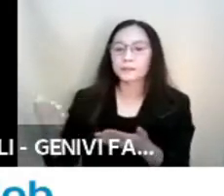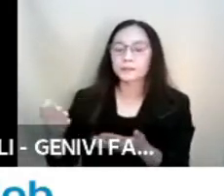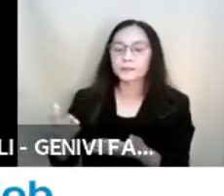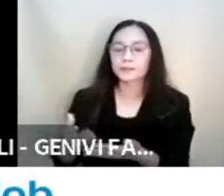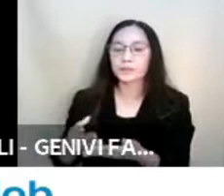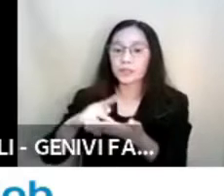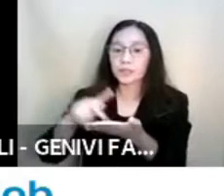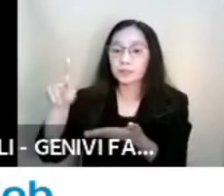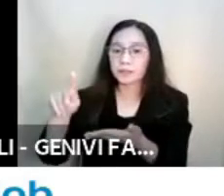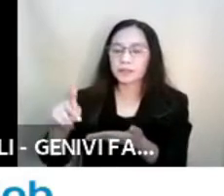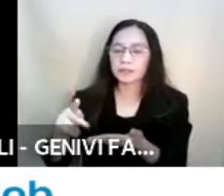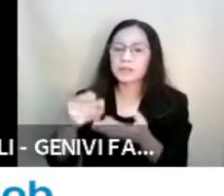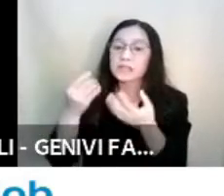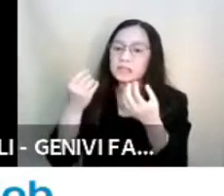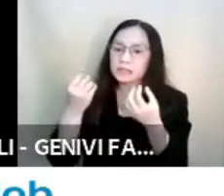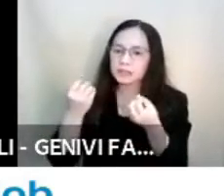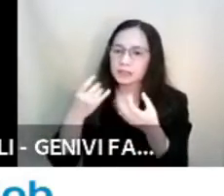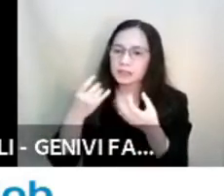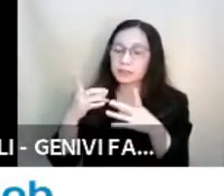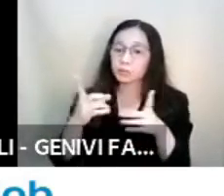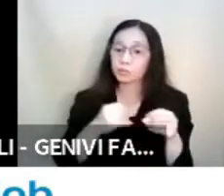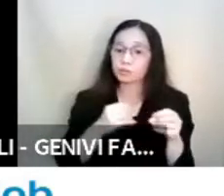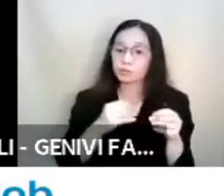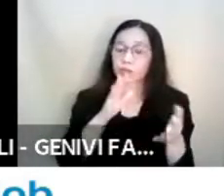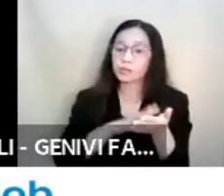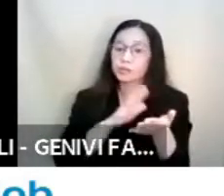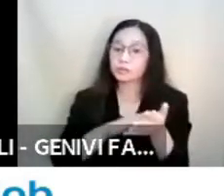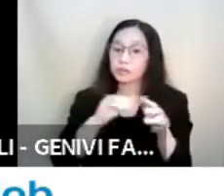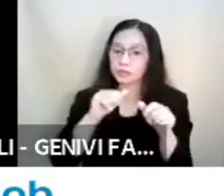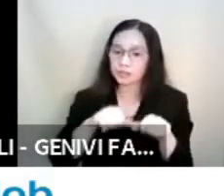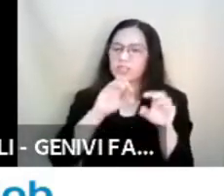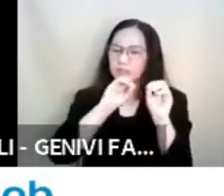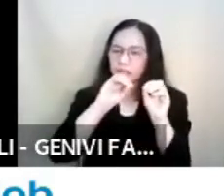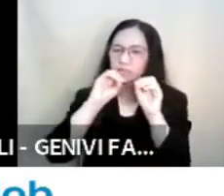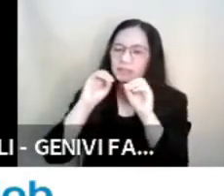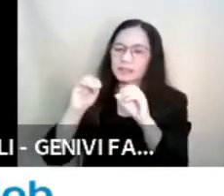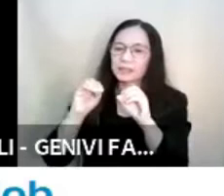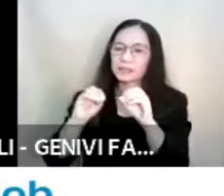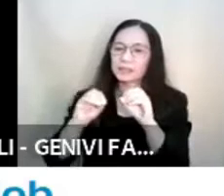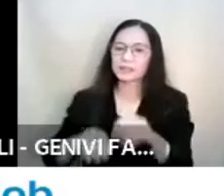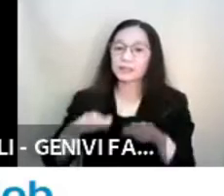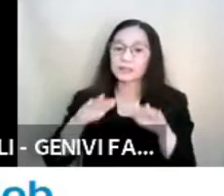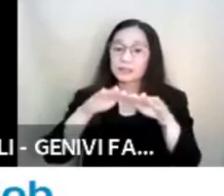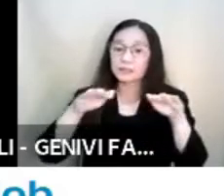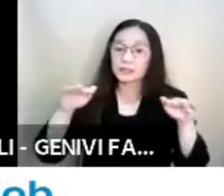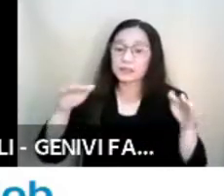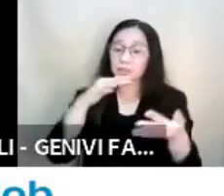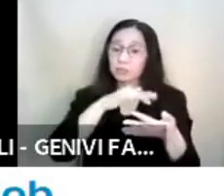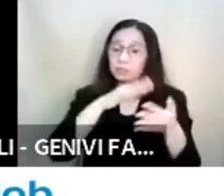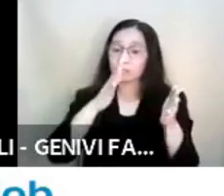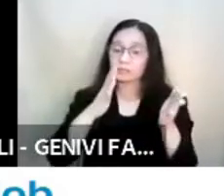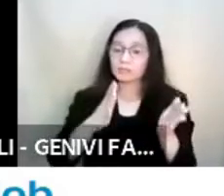So, madami tayong pwedeng gawin in the school pa lang na makakapagturo sa ating mga sa ating mga estudyante or